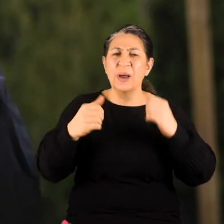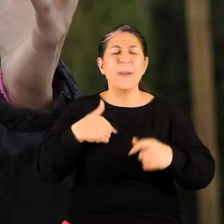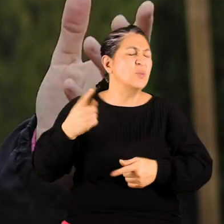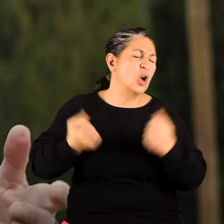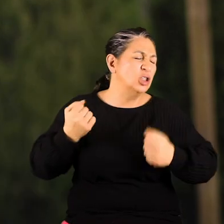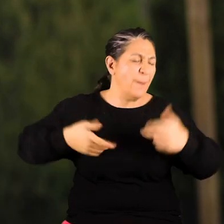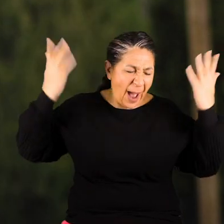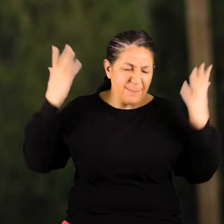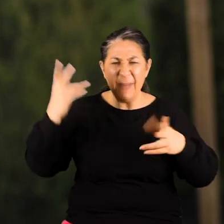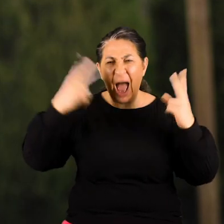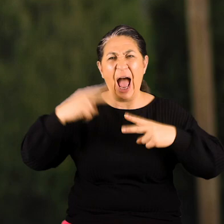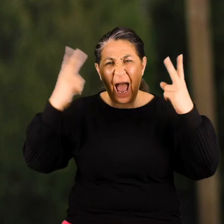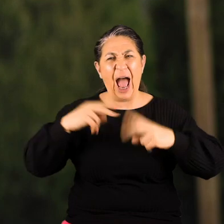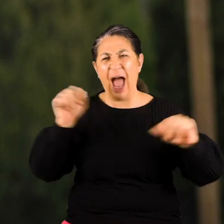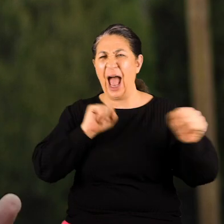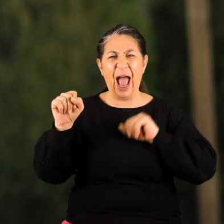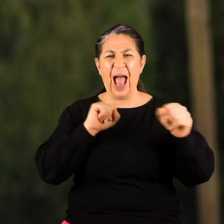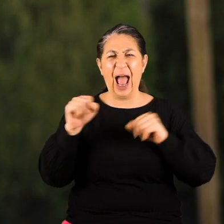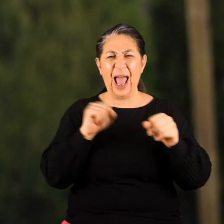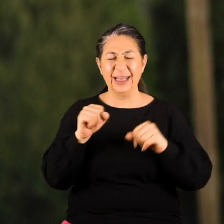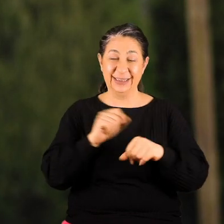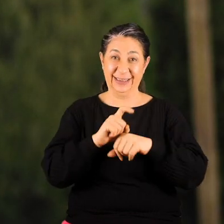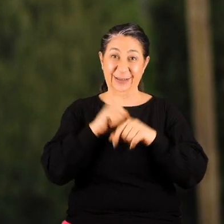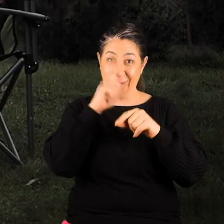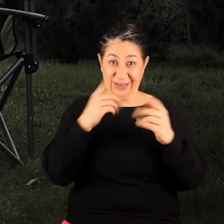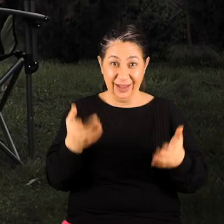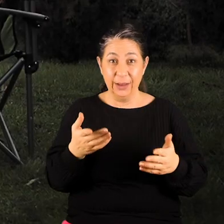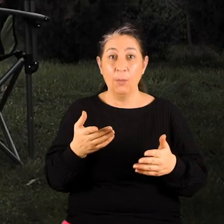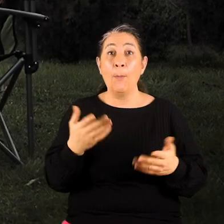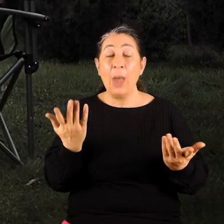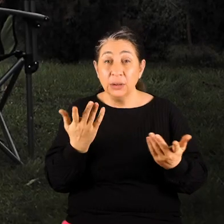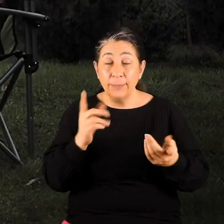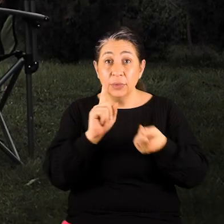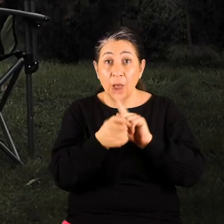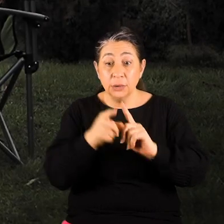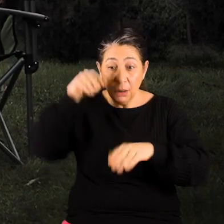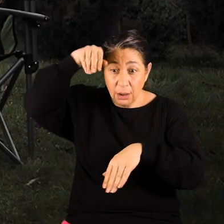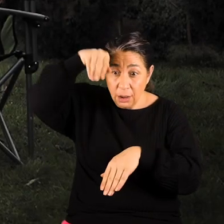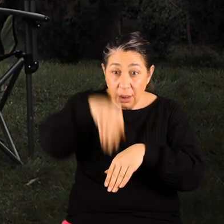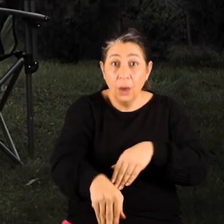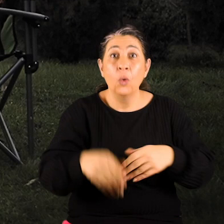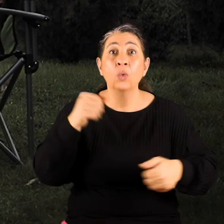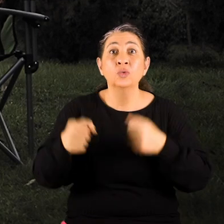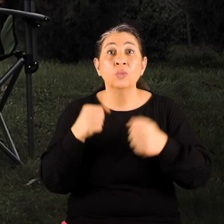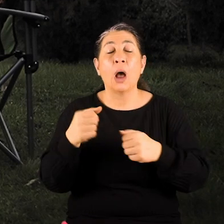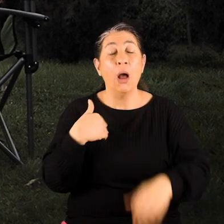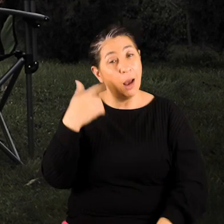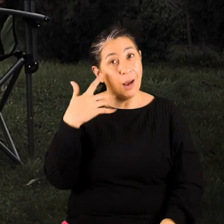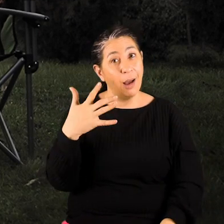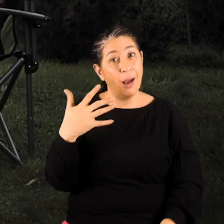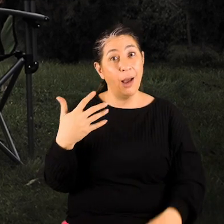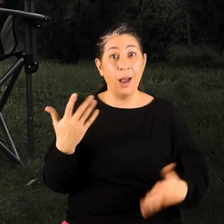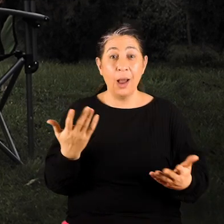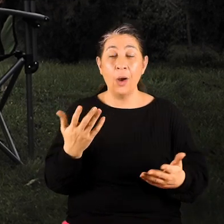bunu koşamam deyip falan ağlayıp zırladım ben böyle. Stres yaptım tabii. Meğersem ama sonunda aşağı yukarı aynen koşuyormuşuz. Öyle, aynen öyle. Ben